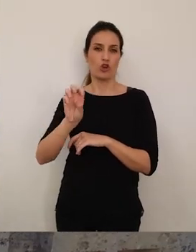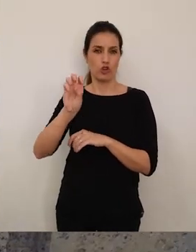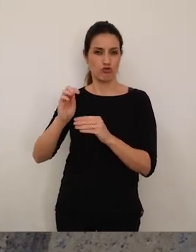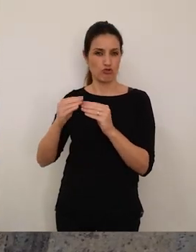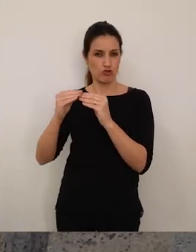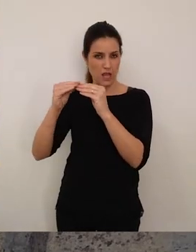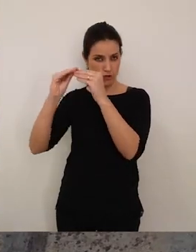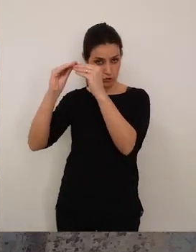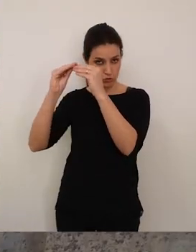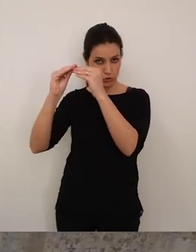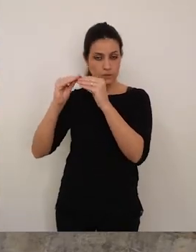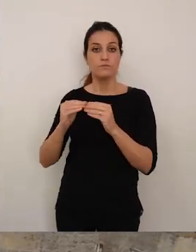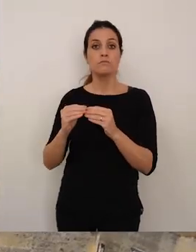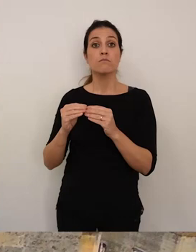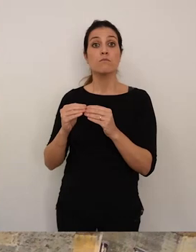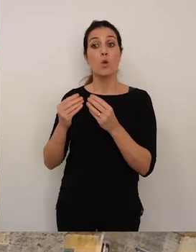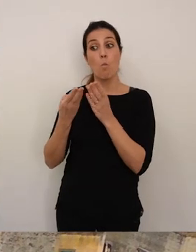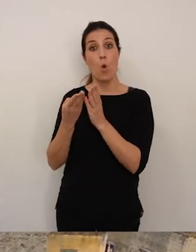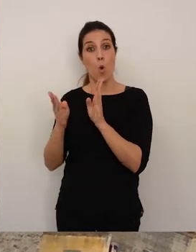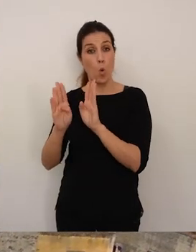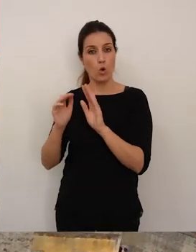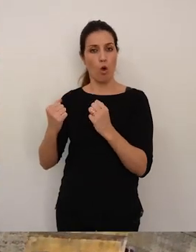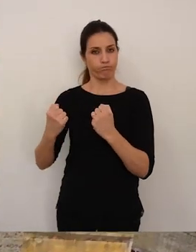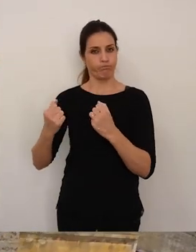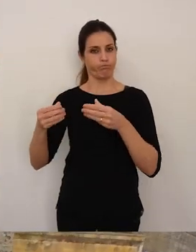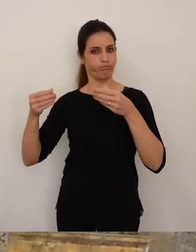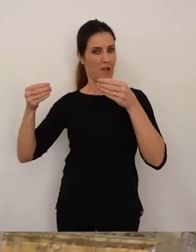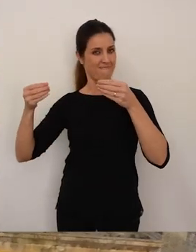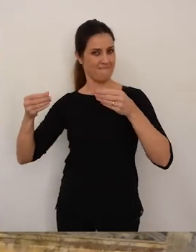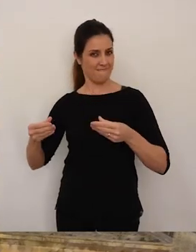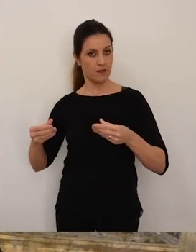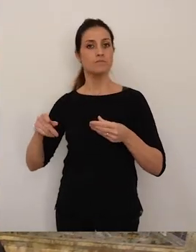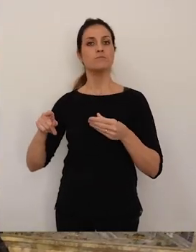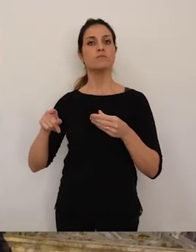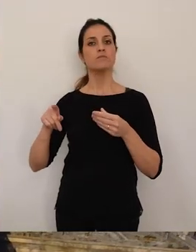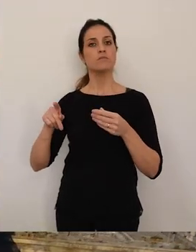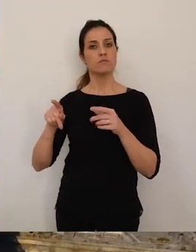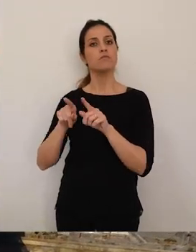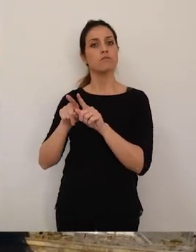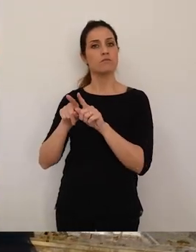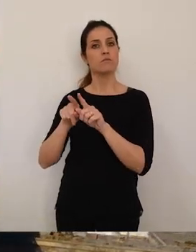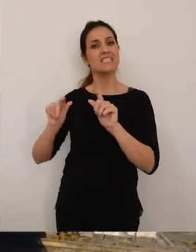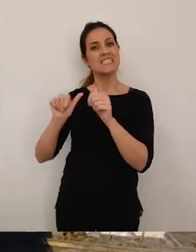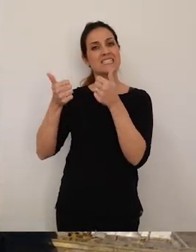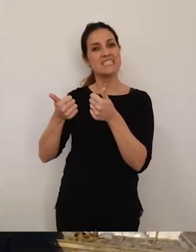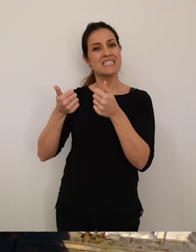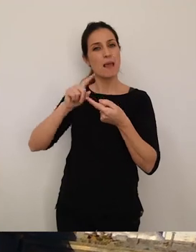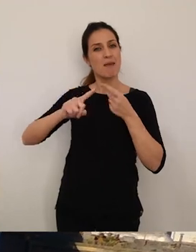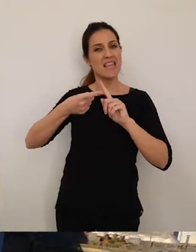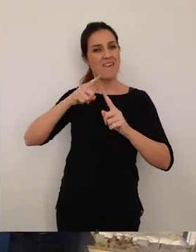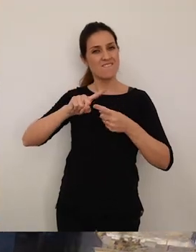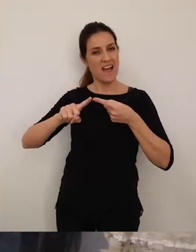Le mura sono spesse e poderose, infatti rispecchiano lo stile delle tradizionali architetture difensive medievali di Terra